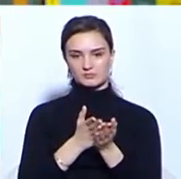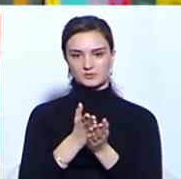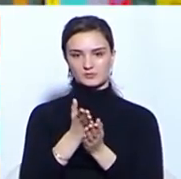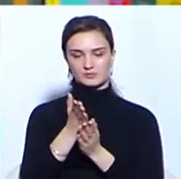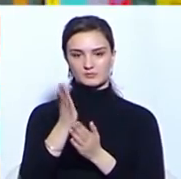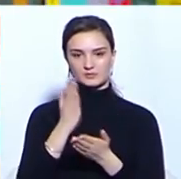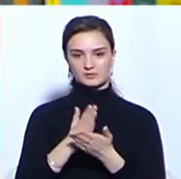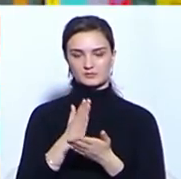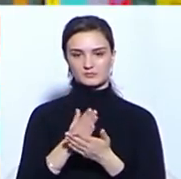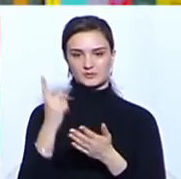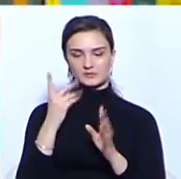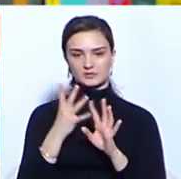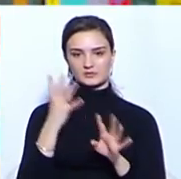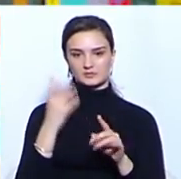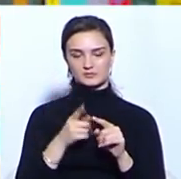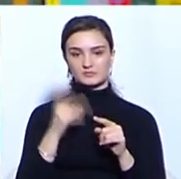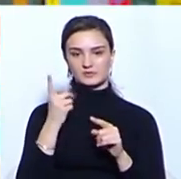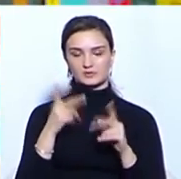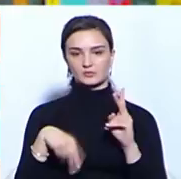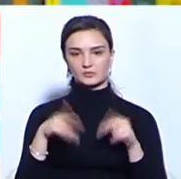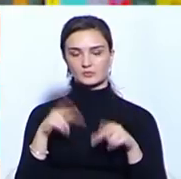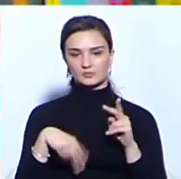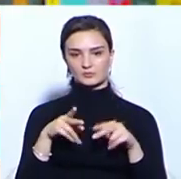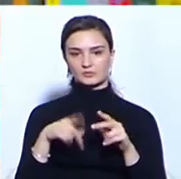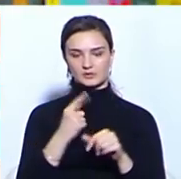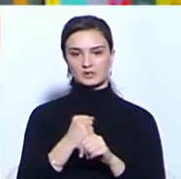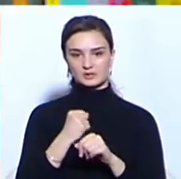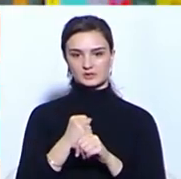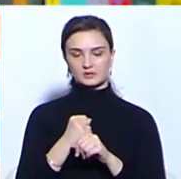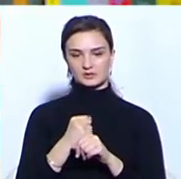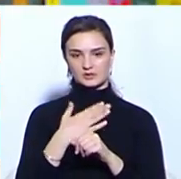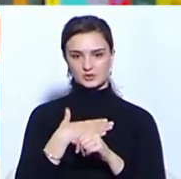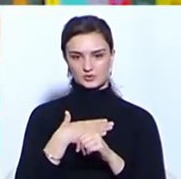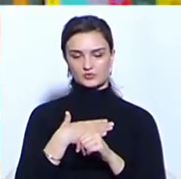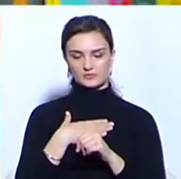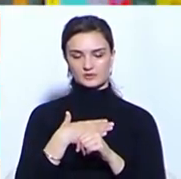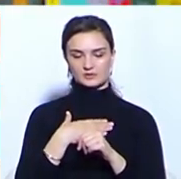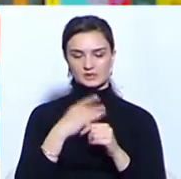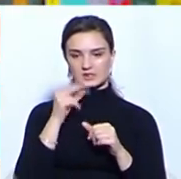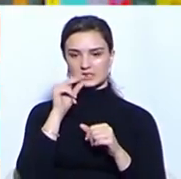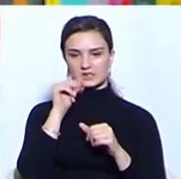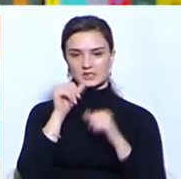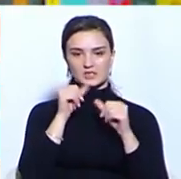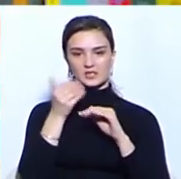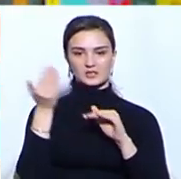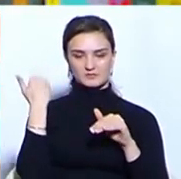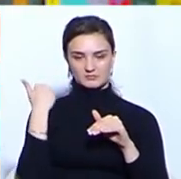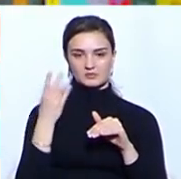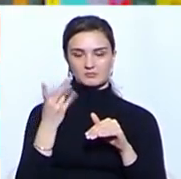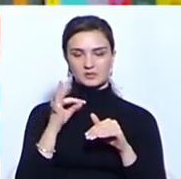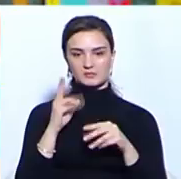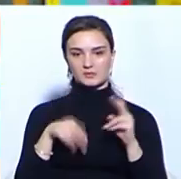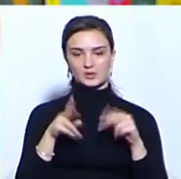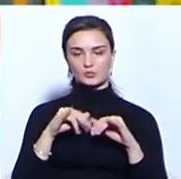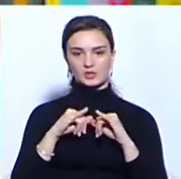მიმართულებაა. პირველი ქირურგიული ოპერაციები გინეკოლოგიაში გაკეთდა ჩვენ წელთ აღრიცხვამდე. მაგრამ რეალურად